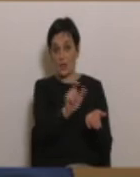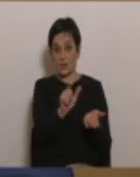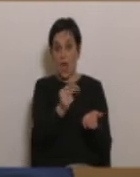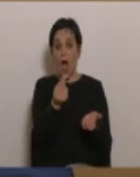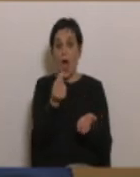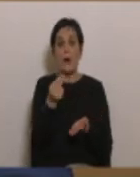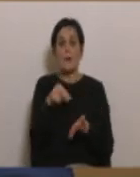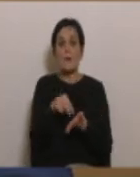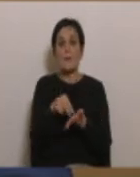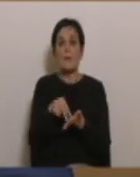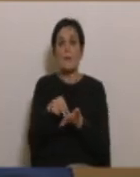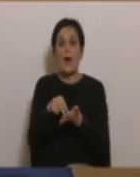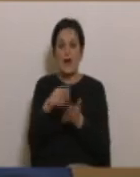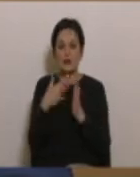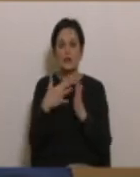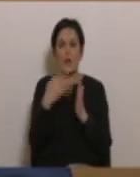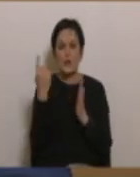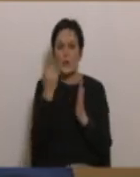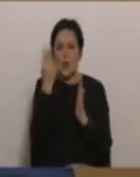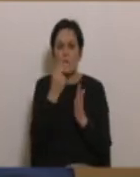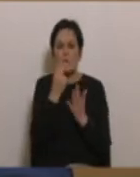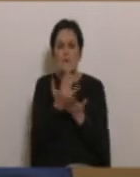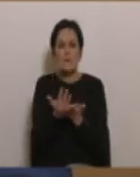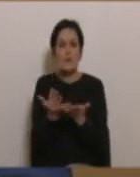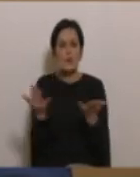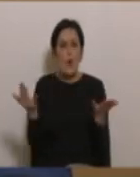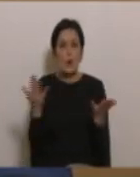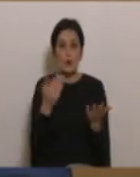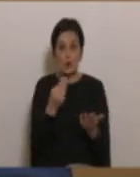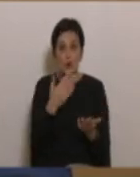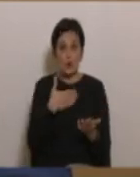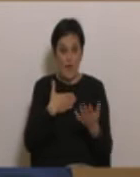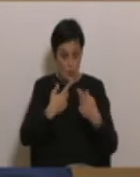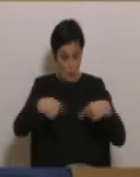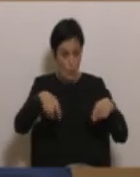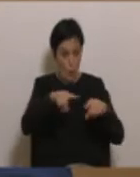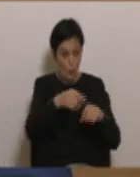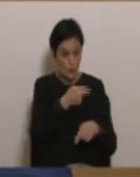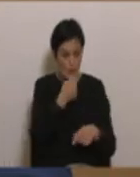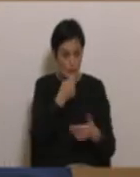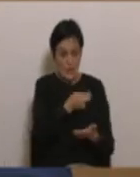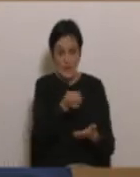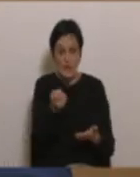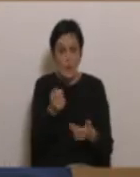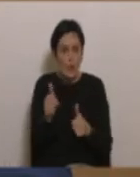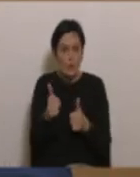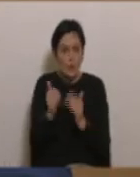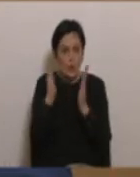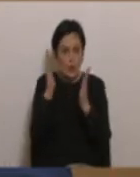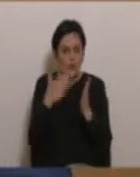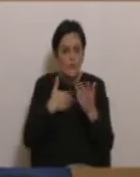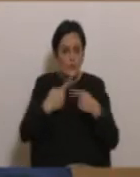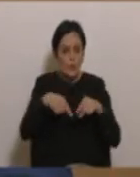ფასები სოფლის მეურნეობის პროდუქტებს, რომელიც კვება ჩვენს მოსახლეობას, როგორი იქნება, რა დღეში იქნება ჩვენი